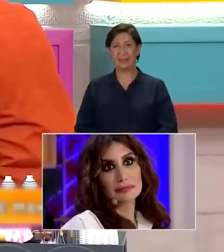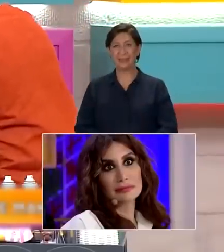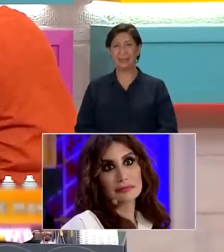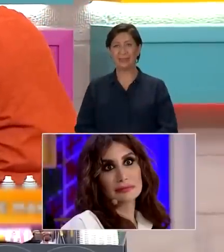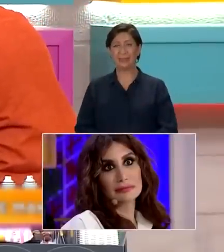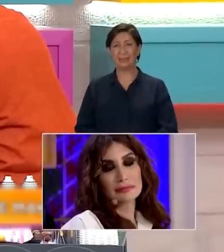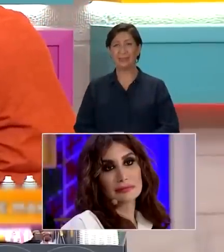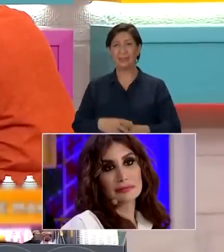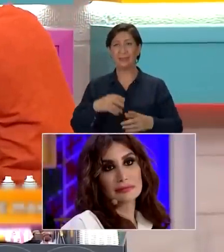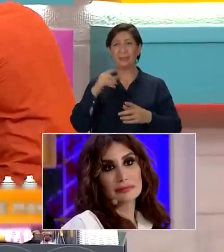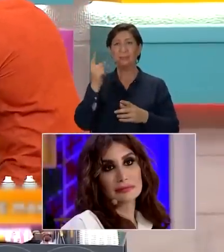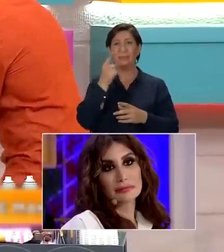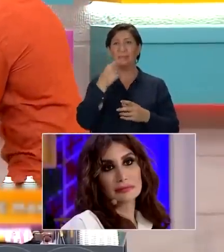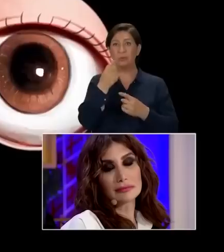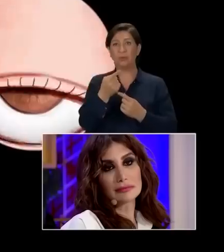Ay hepsi birbirini yiyor.